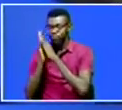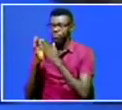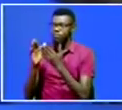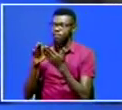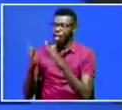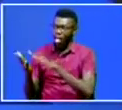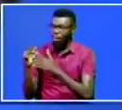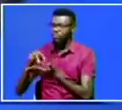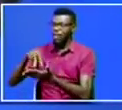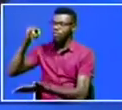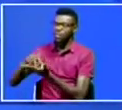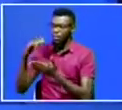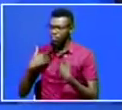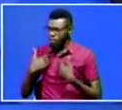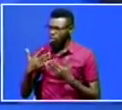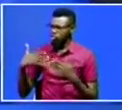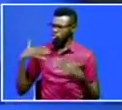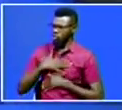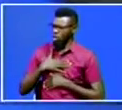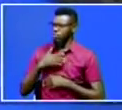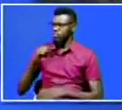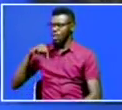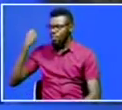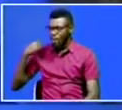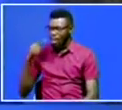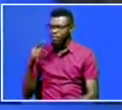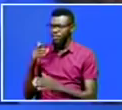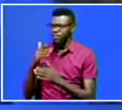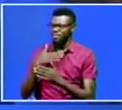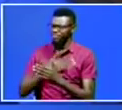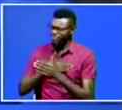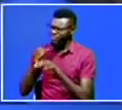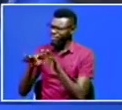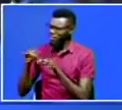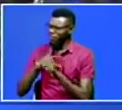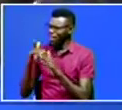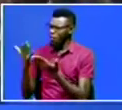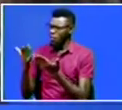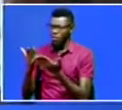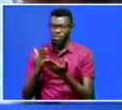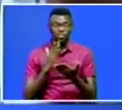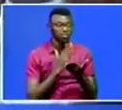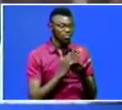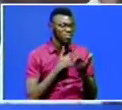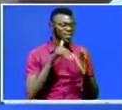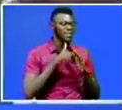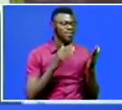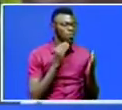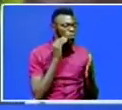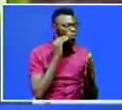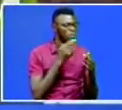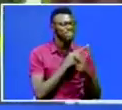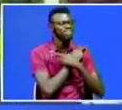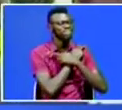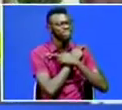ukaanza kuruka ruka, watu wakashangaa, ah, wewe umekuwa mwenda wazimu au vipi? Tupatie tu ile taswira. Nilikuwa chumbani, nimeketi